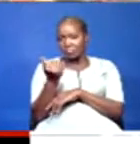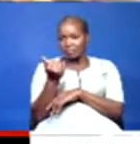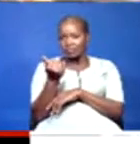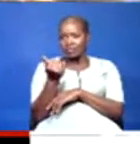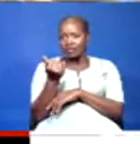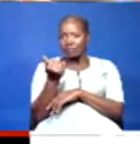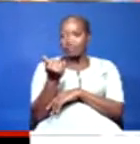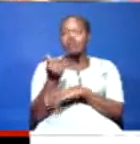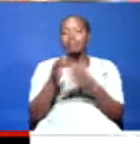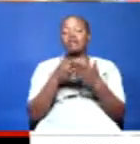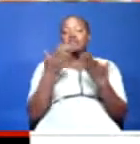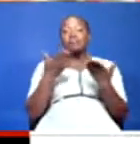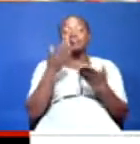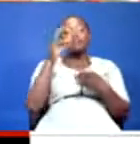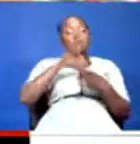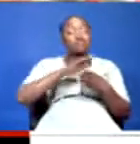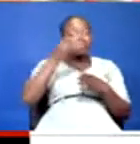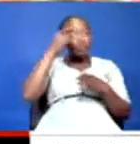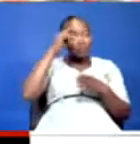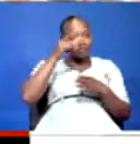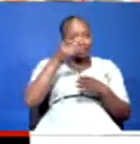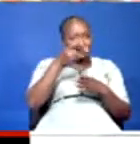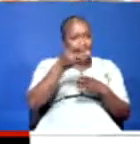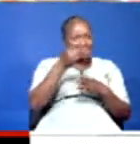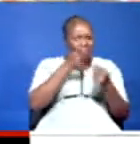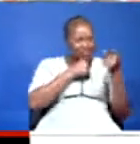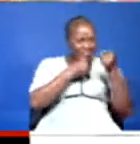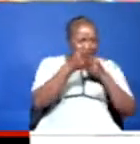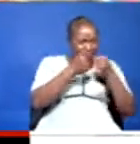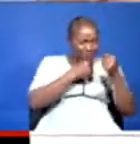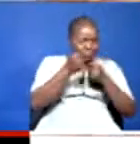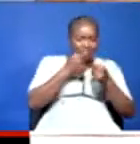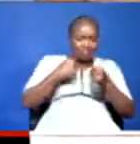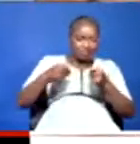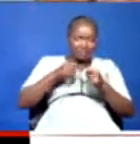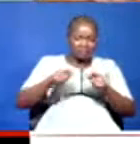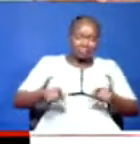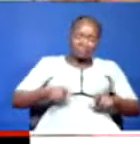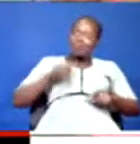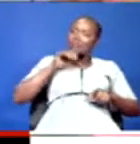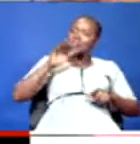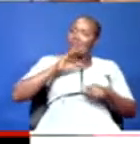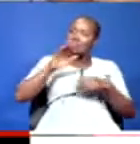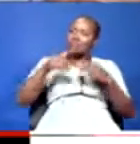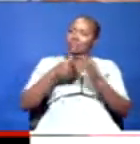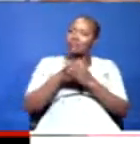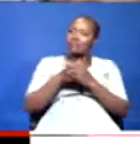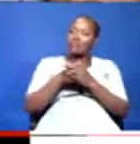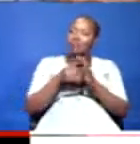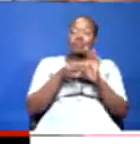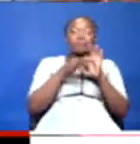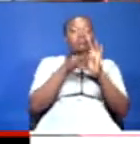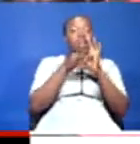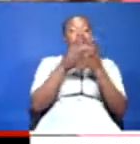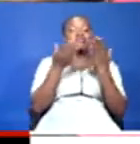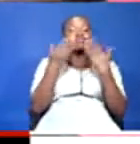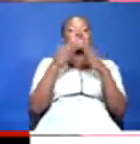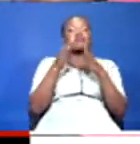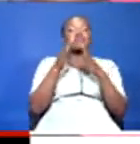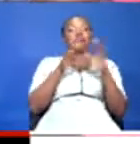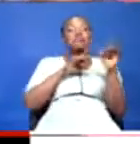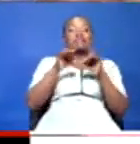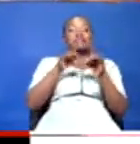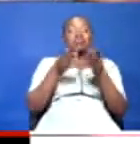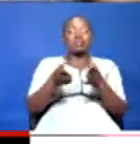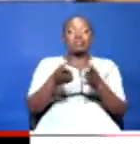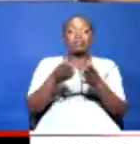kupigia kura ni yule ametupigania miaka yake yote. Muungano wa Azimio utakamilisha ziara zake katika eneo hili la